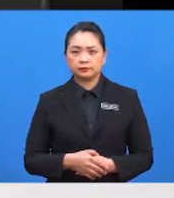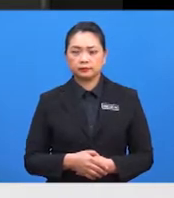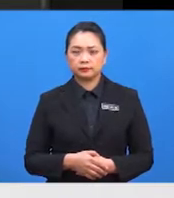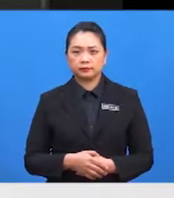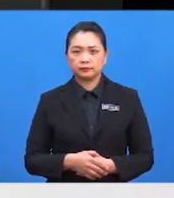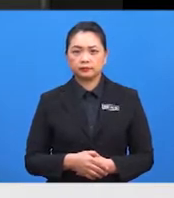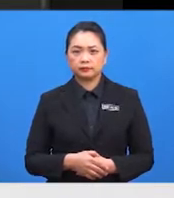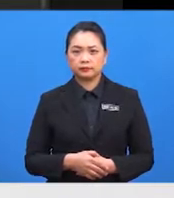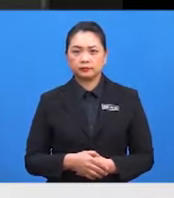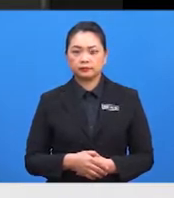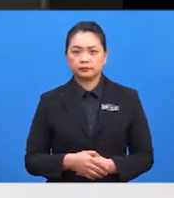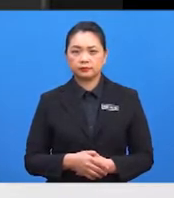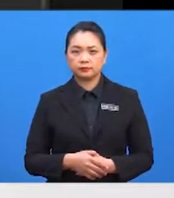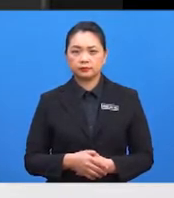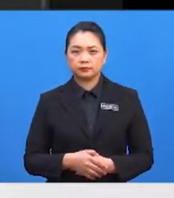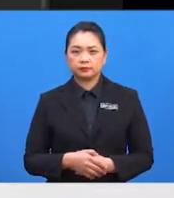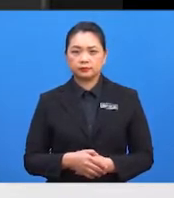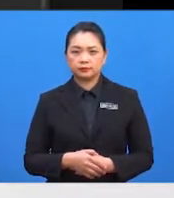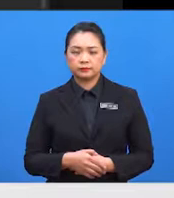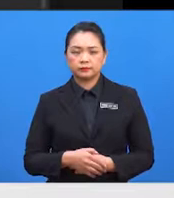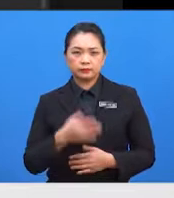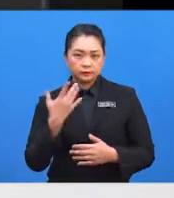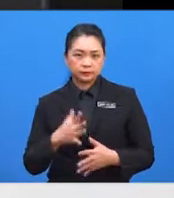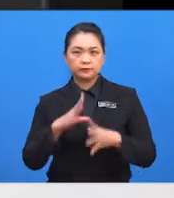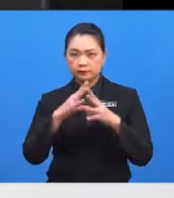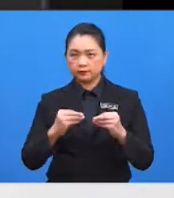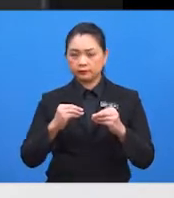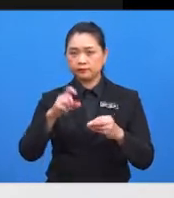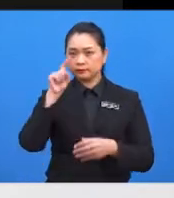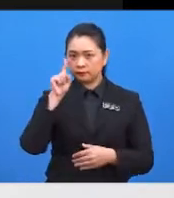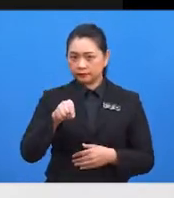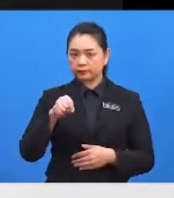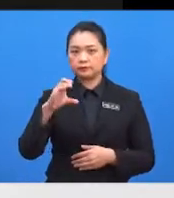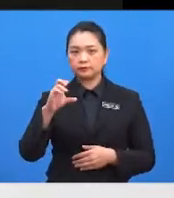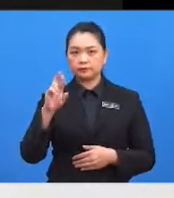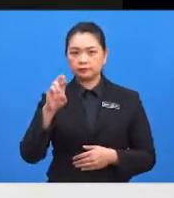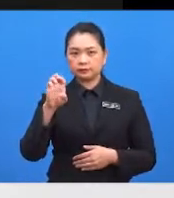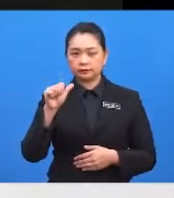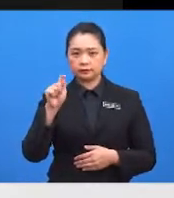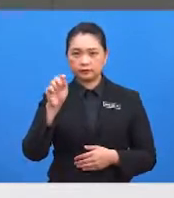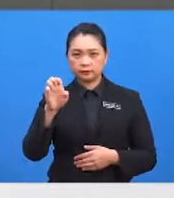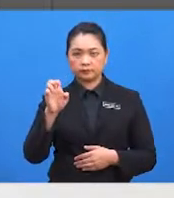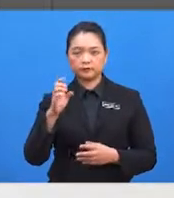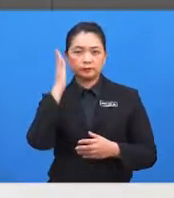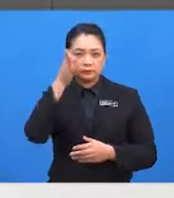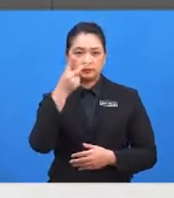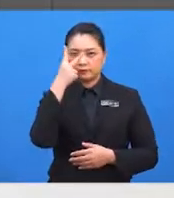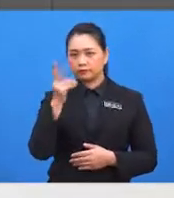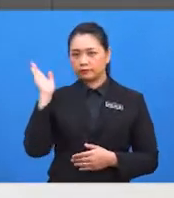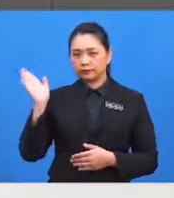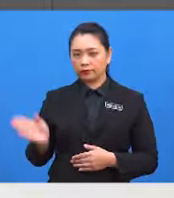create. Setelah itu, anda akan dapat paparan seperti ini.